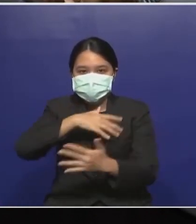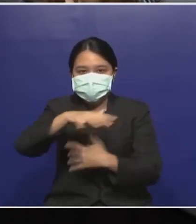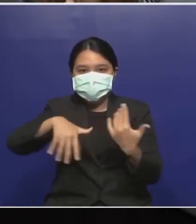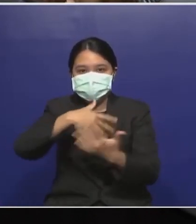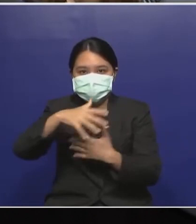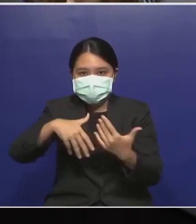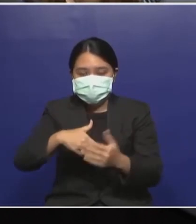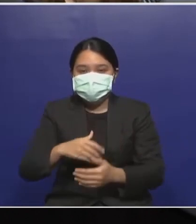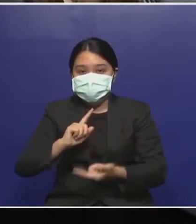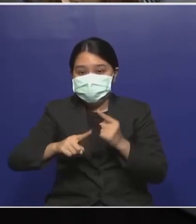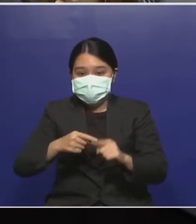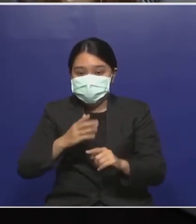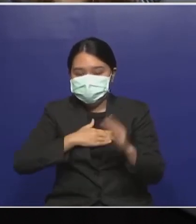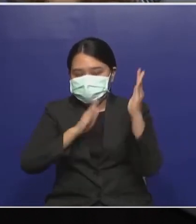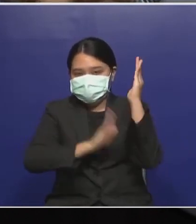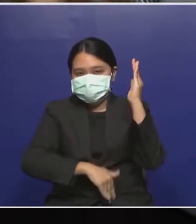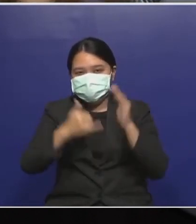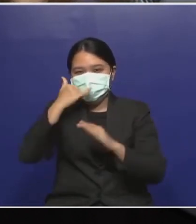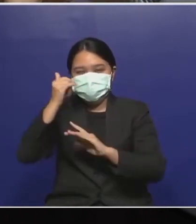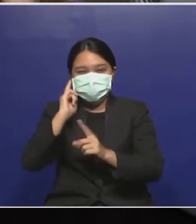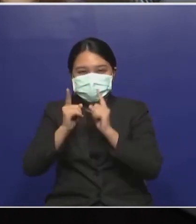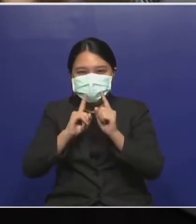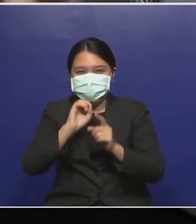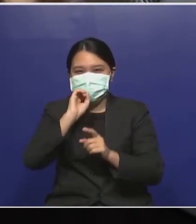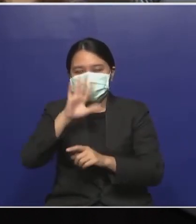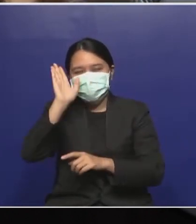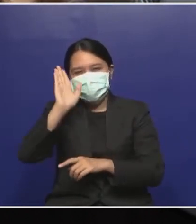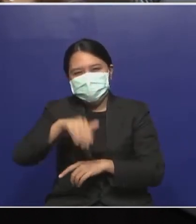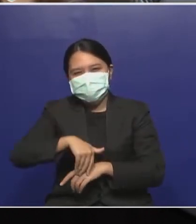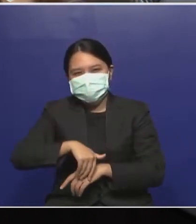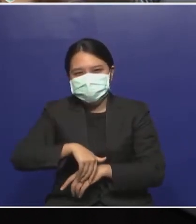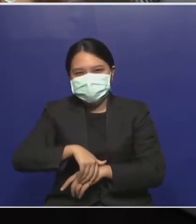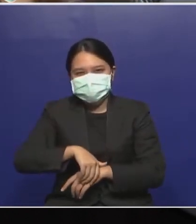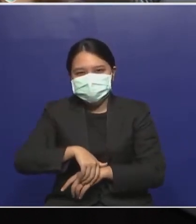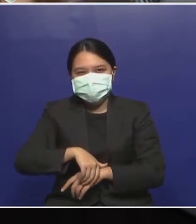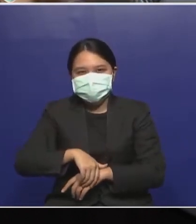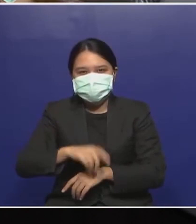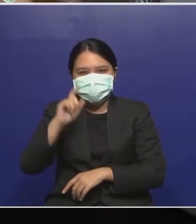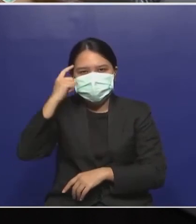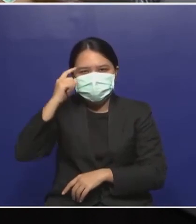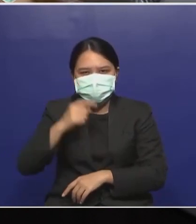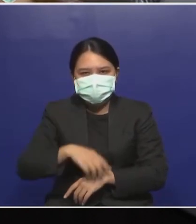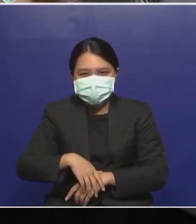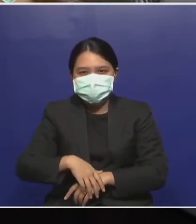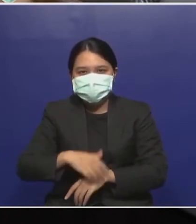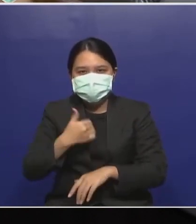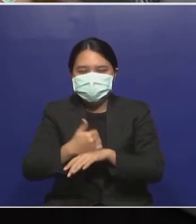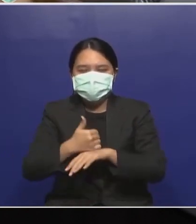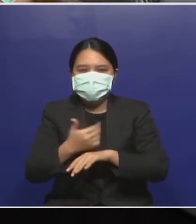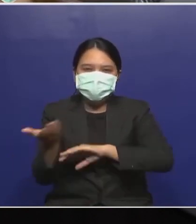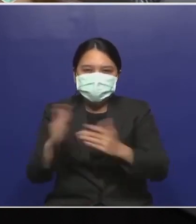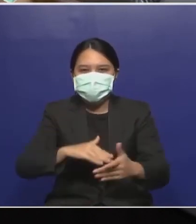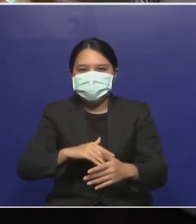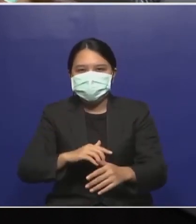กเพื่อนผมทปกใต้ครับร้องเสียงหลงเลยครับเฮ้ย ในหัว พัง พัง